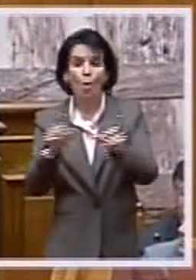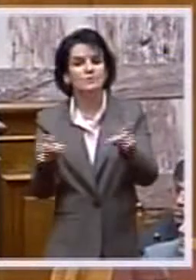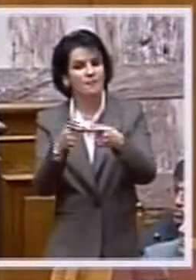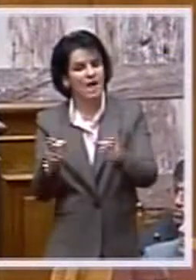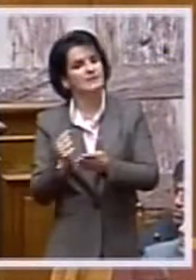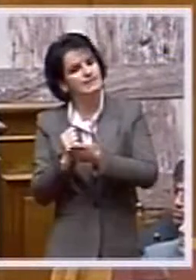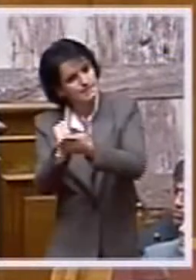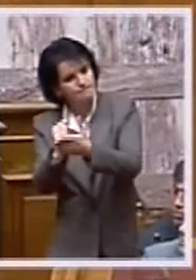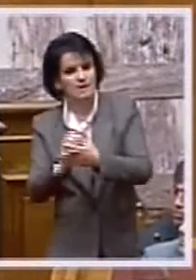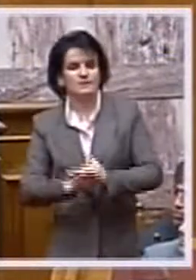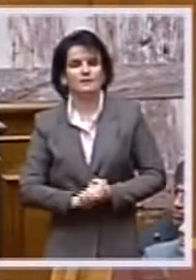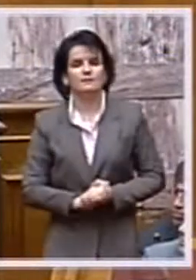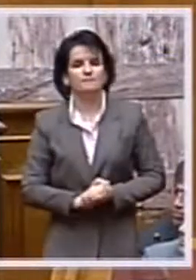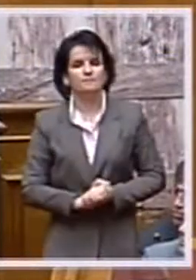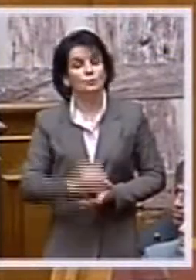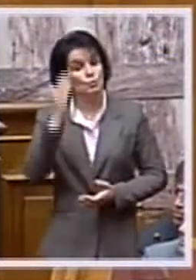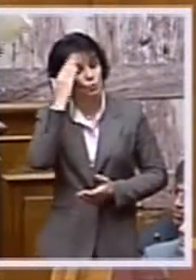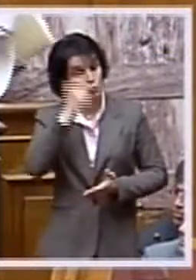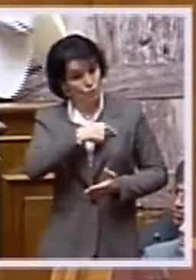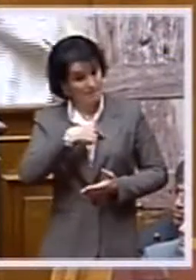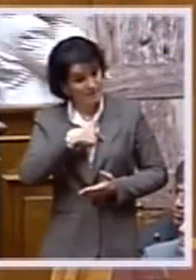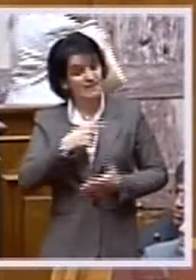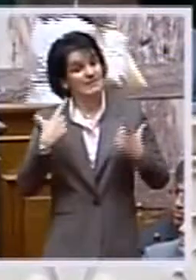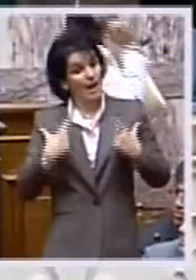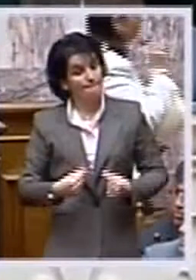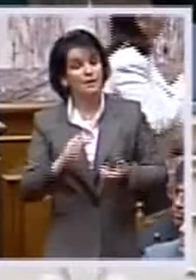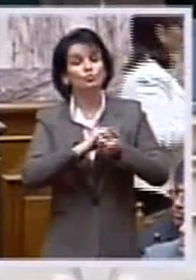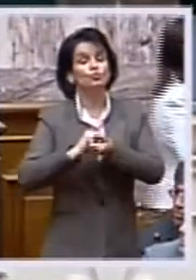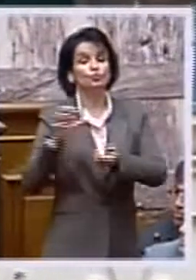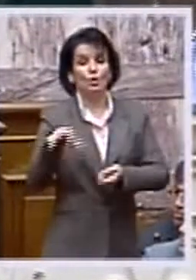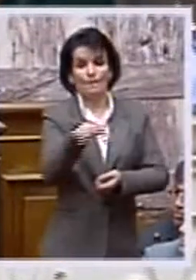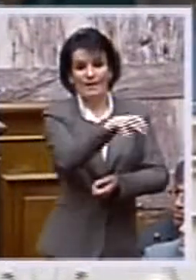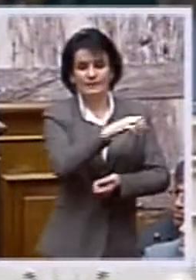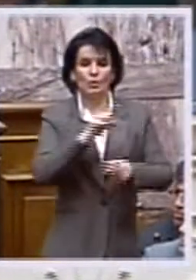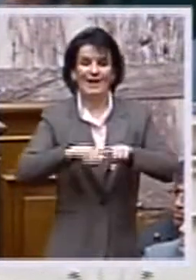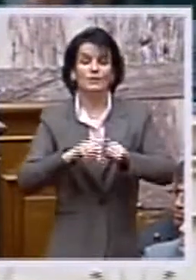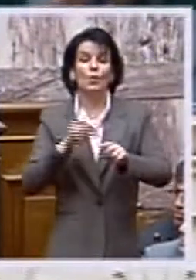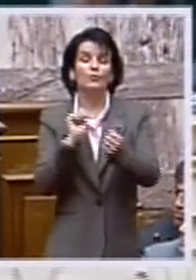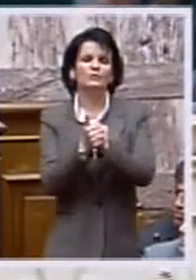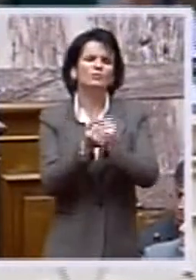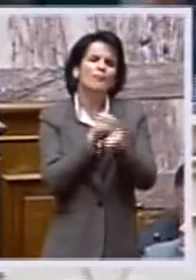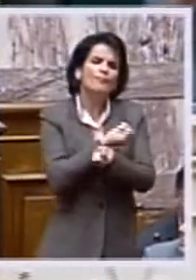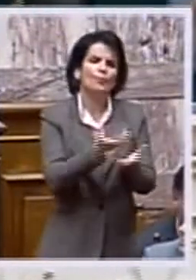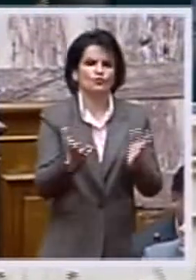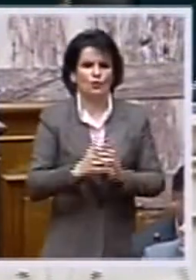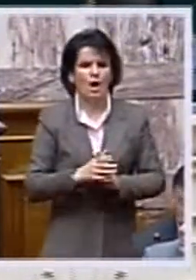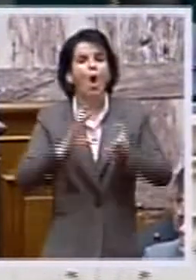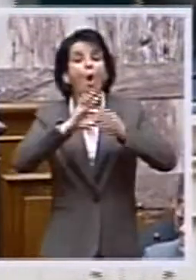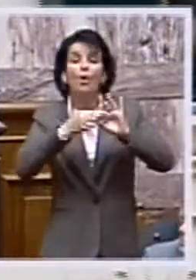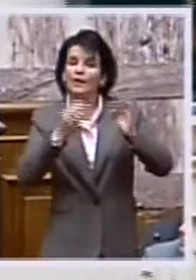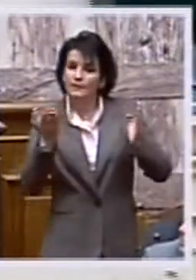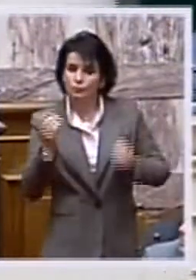και συμπαραστάτες, τους επικεφαλείς και τα μέλη των σωματείων ειδικού αθλητισμού για τη μεγάλη τους προσφορά, τους